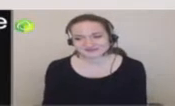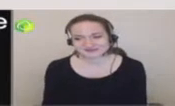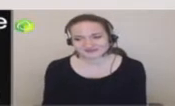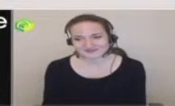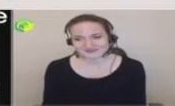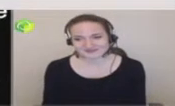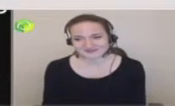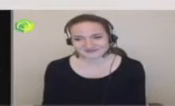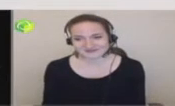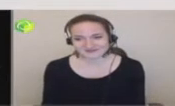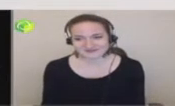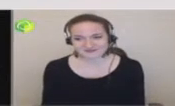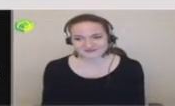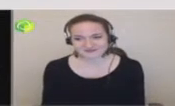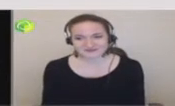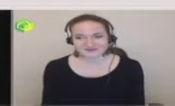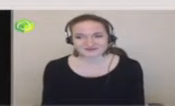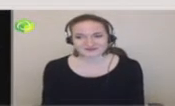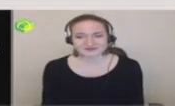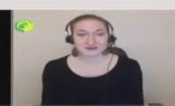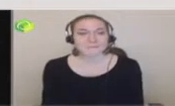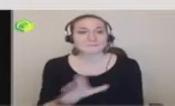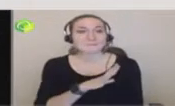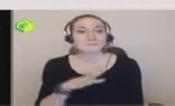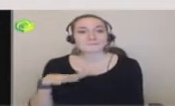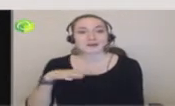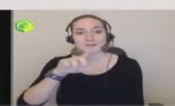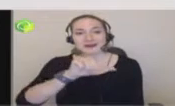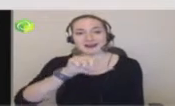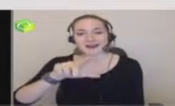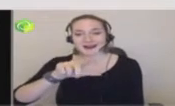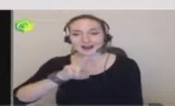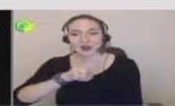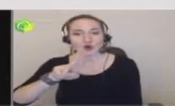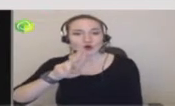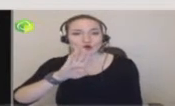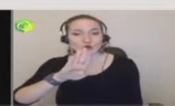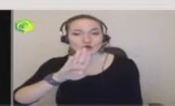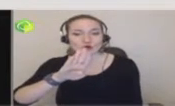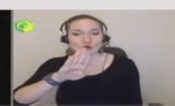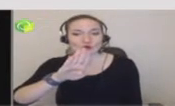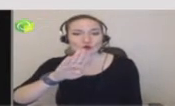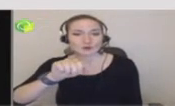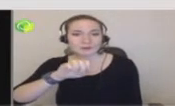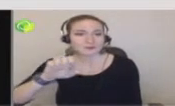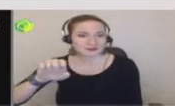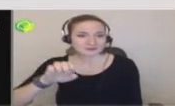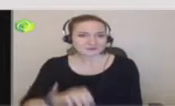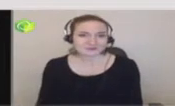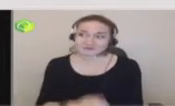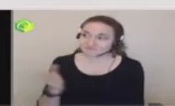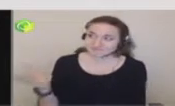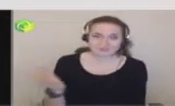Les aidants familiaux pour les nuls, Marina Alrubé et Jean Rush. Edi 8 First Edition, j'invite les auteurs à nous rejoindre sur